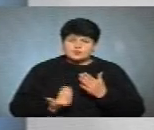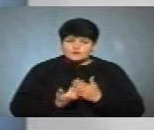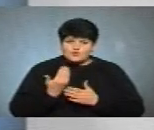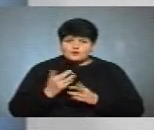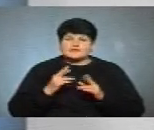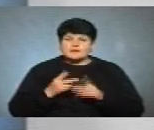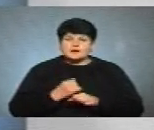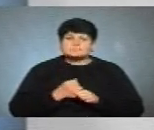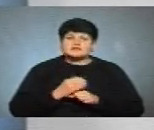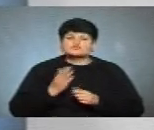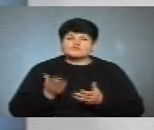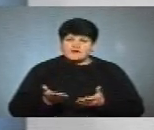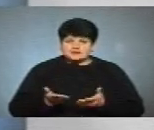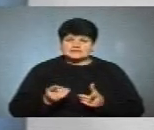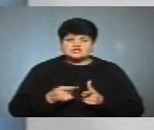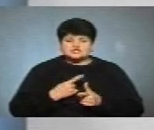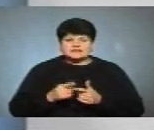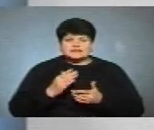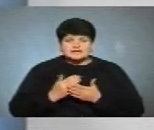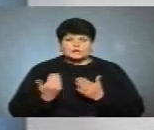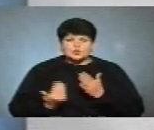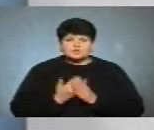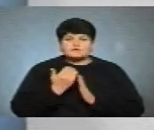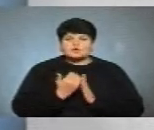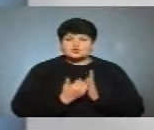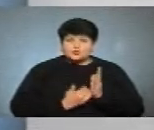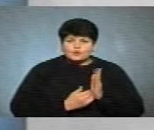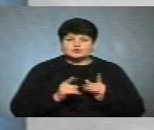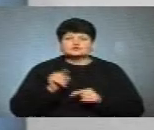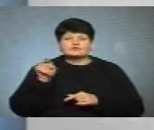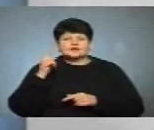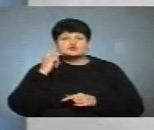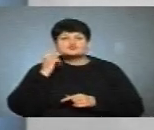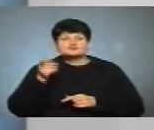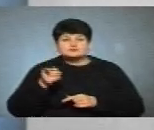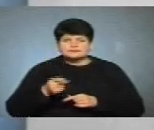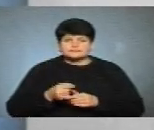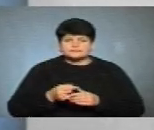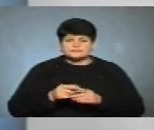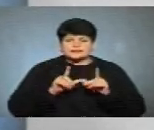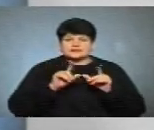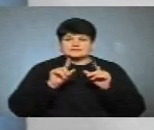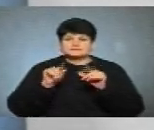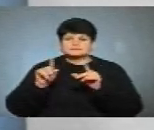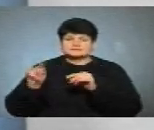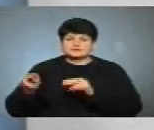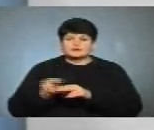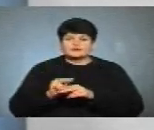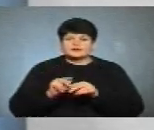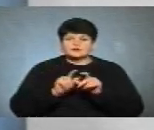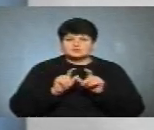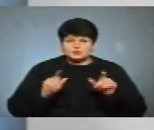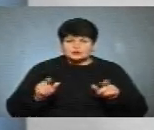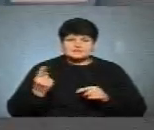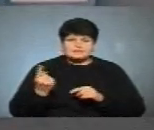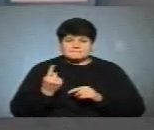як працювати, чи є нові протоколи, що ви там чули, от, їздивши по лікувальних установах.